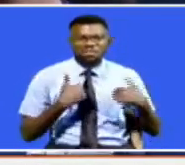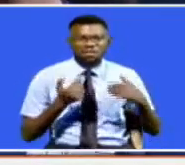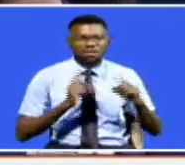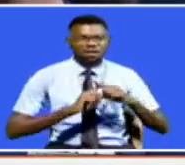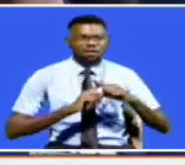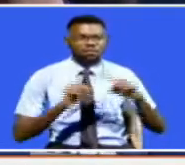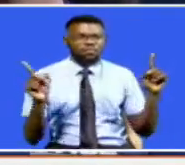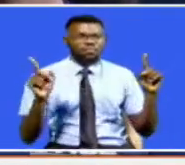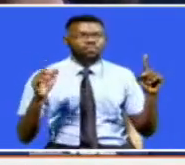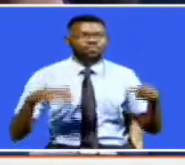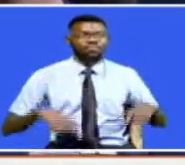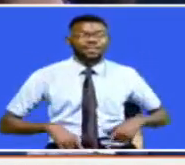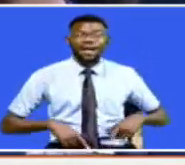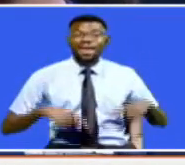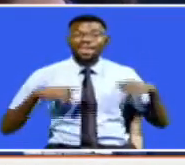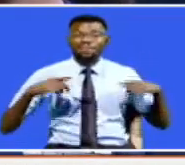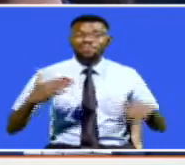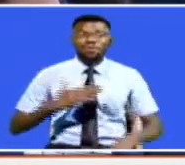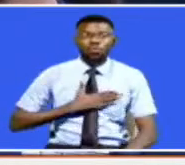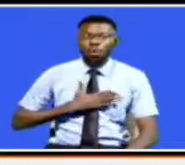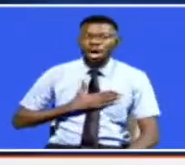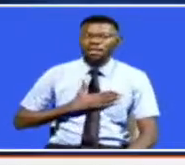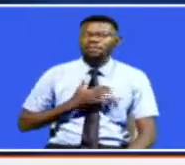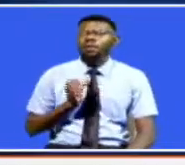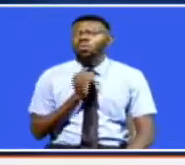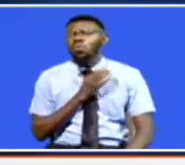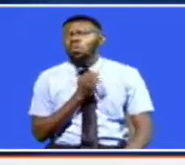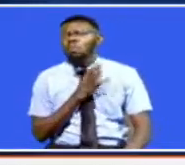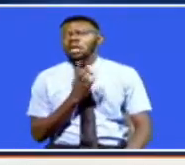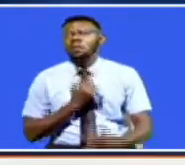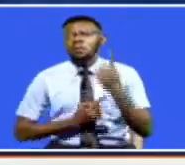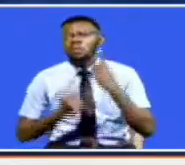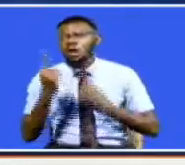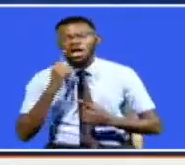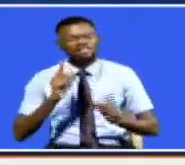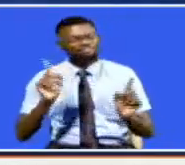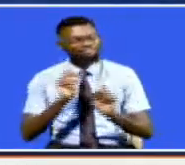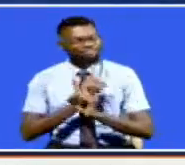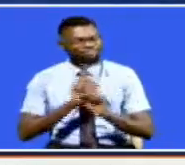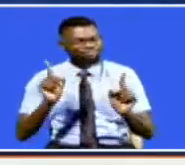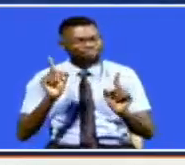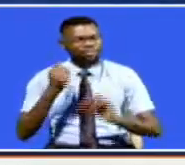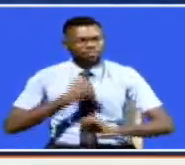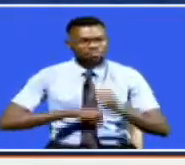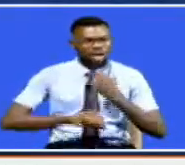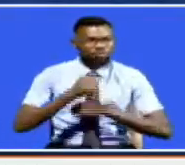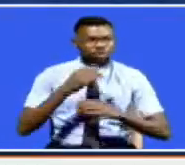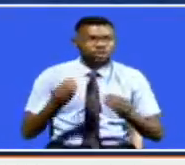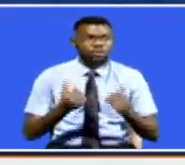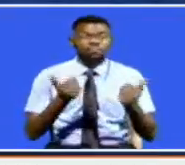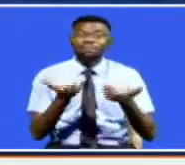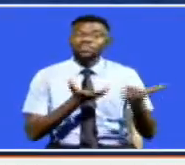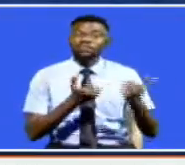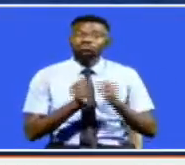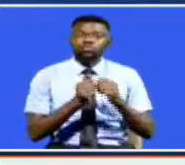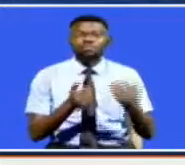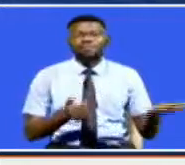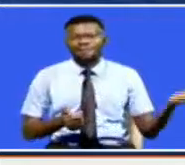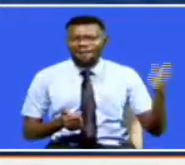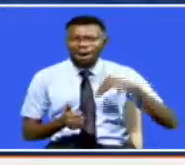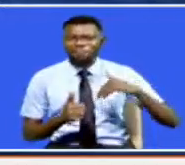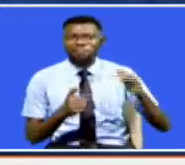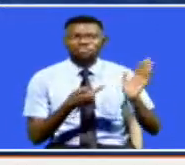lament our life out. We are going to do something. In business people together to come exhibit their product, come and